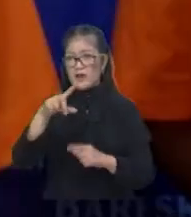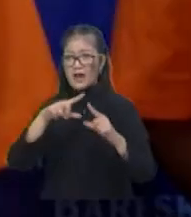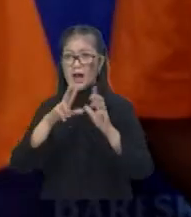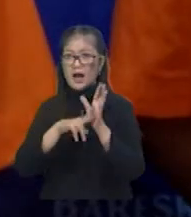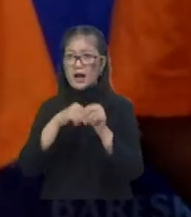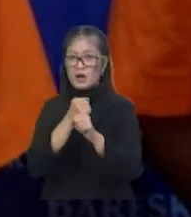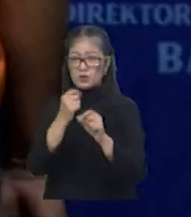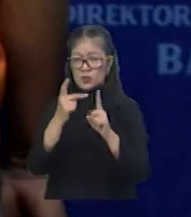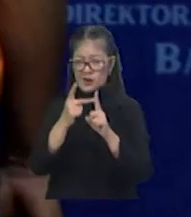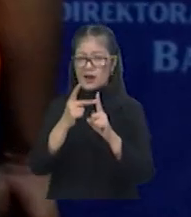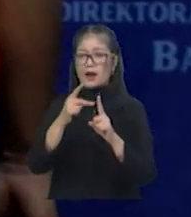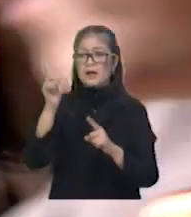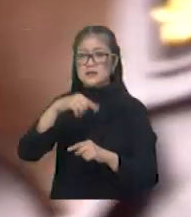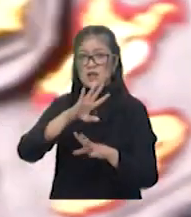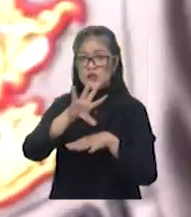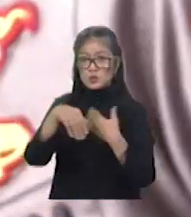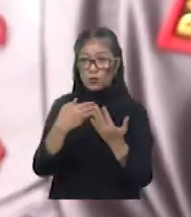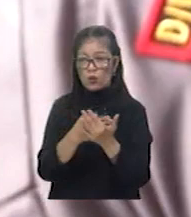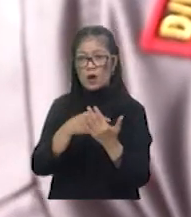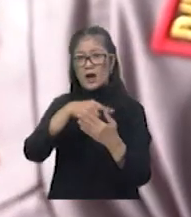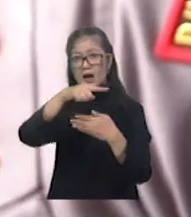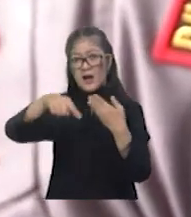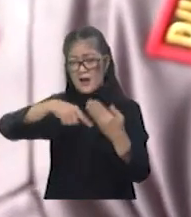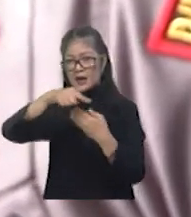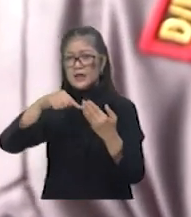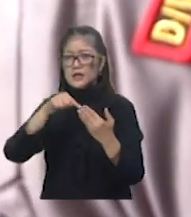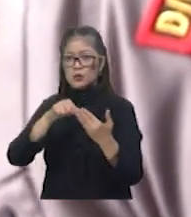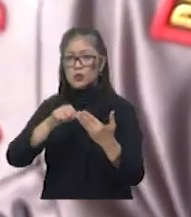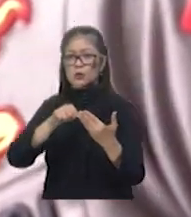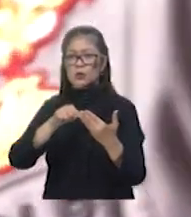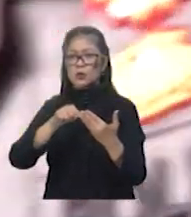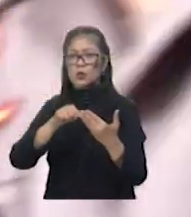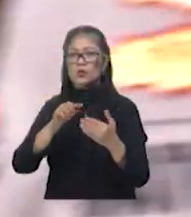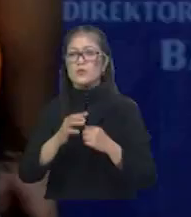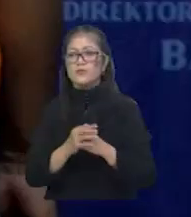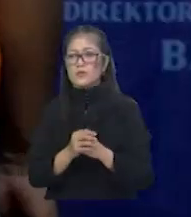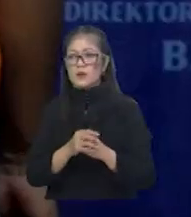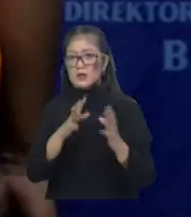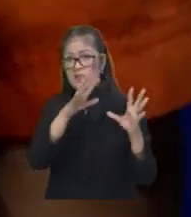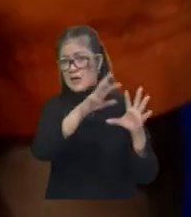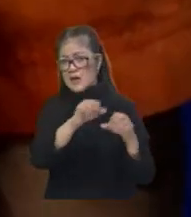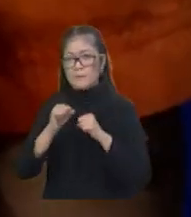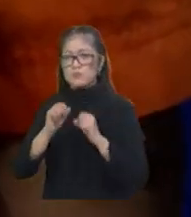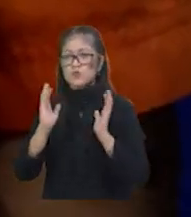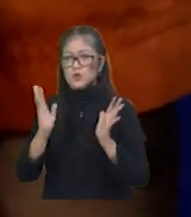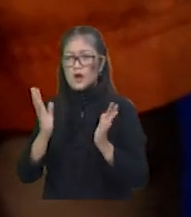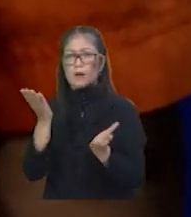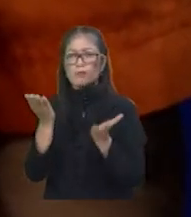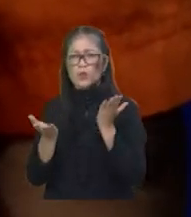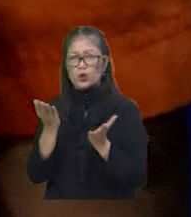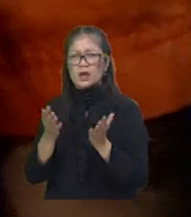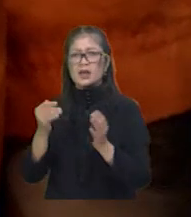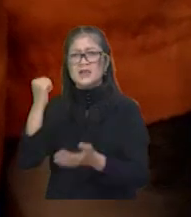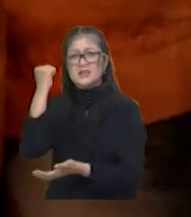sudah ditetapkan 5 tersangka korporasi dan 4 tersangka perorangan. Jumlah tersangka masih mungkin bertambah karena penyelidikan